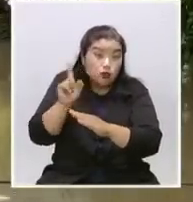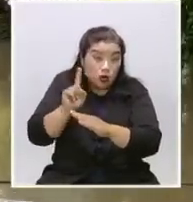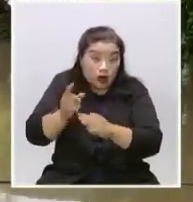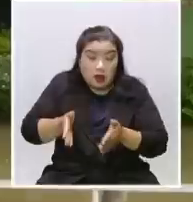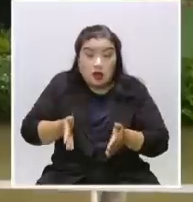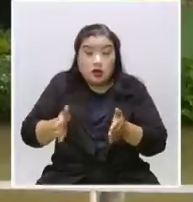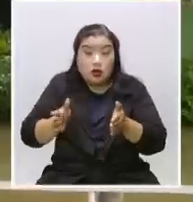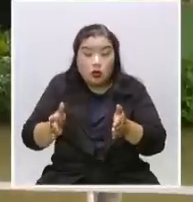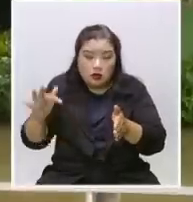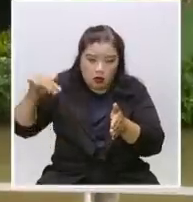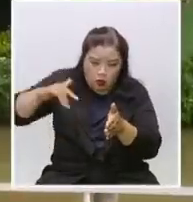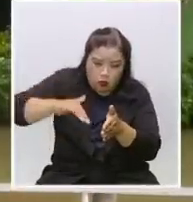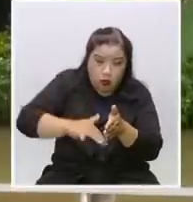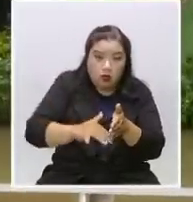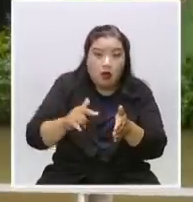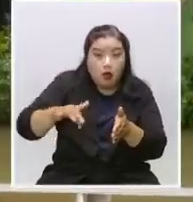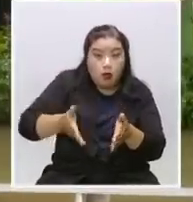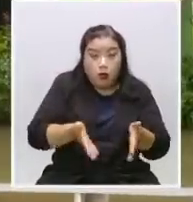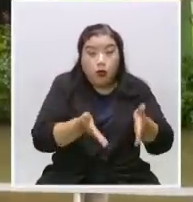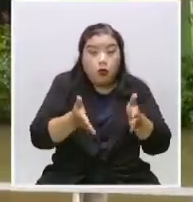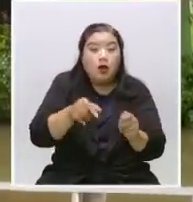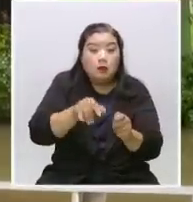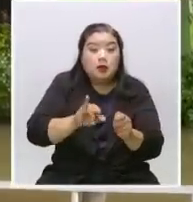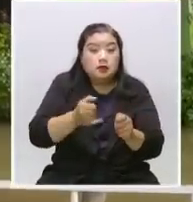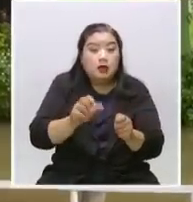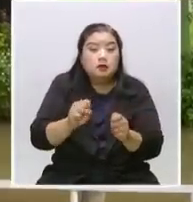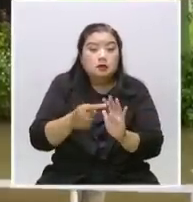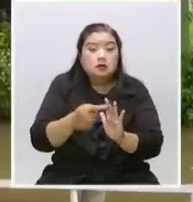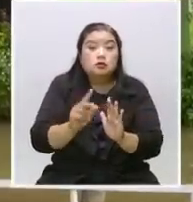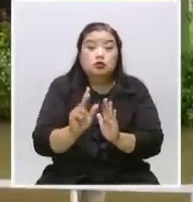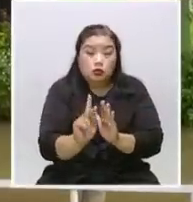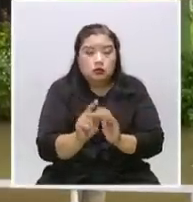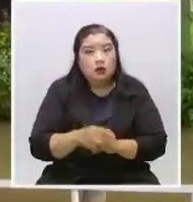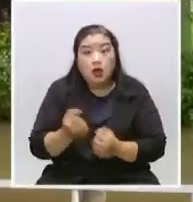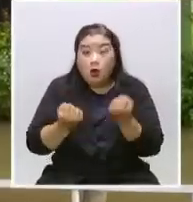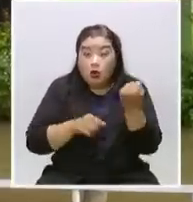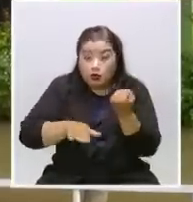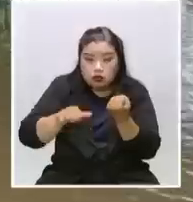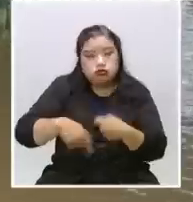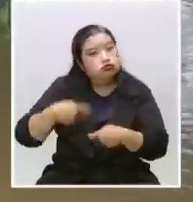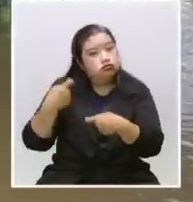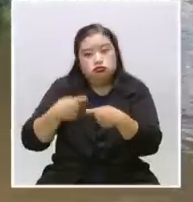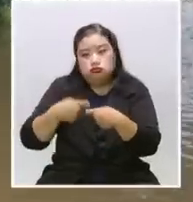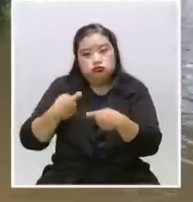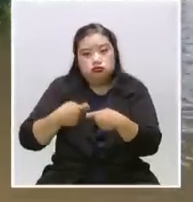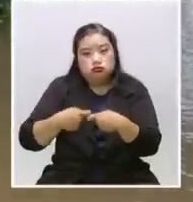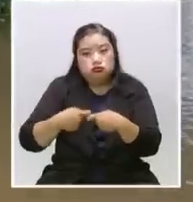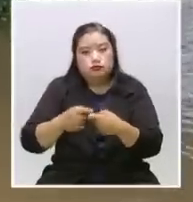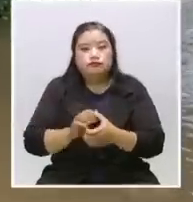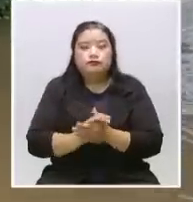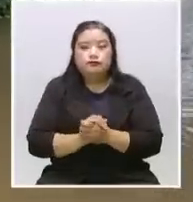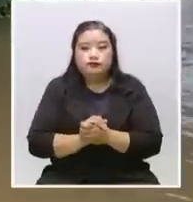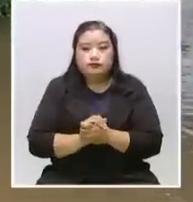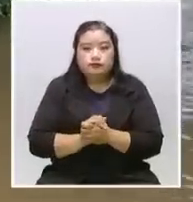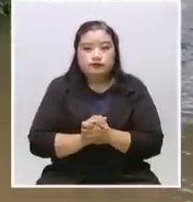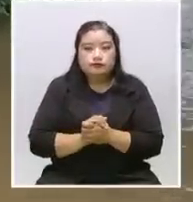สายท่าเรือถึงนครหลวงบริเวณตำบลท่าเจ้าสนุกการสัญจรไปมานั้นทำได้ด้วยความยากลำบากจริงๆ